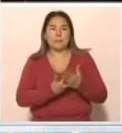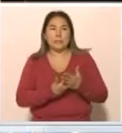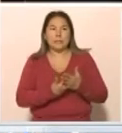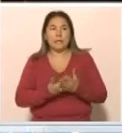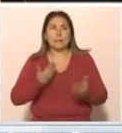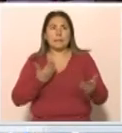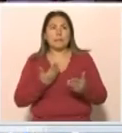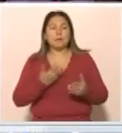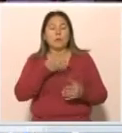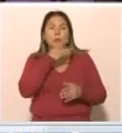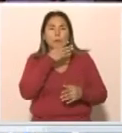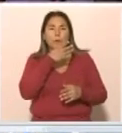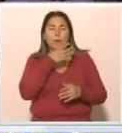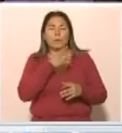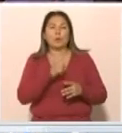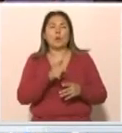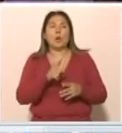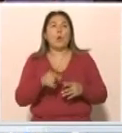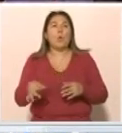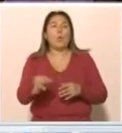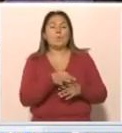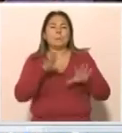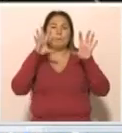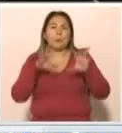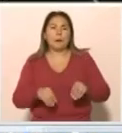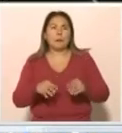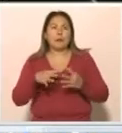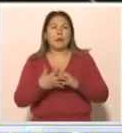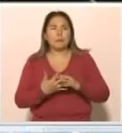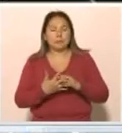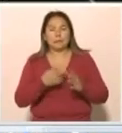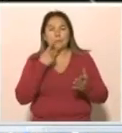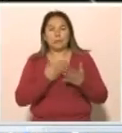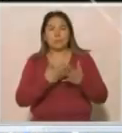Айта кетейін, алдағы уақытта бұл қойылым облысымыздың барлық аудан қалаларында көрсетіледі.